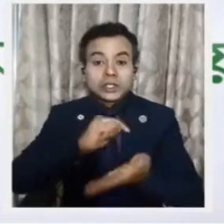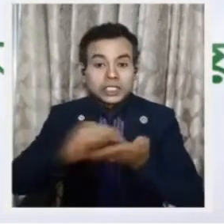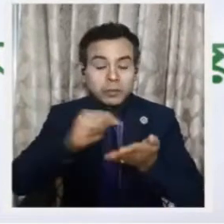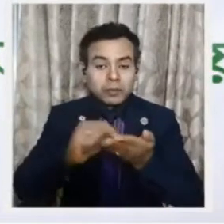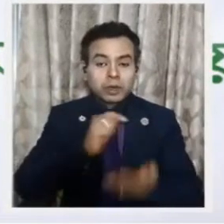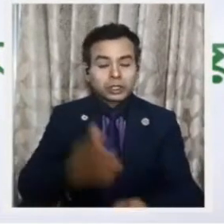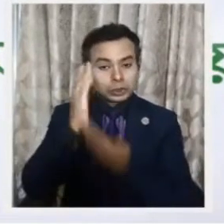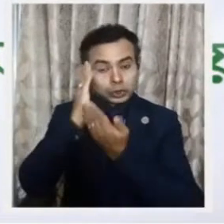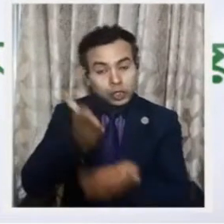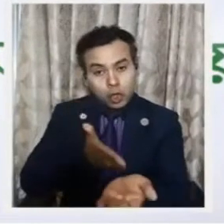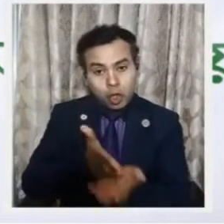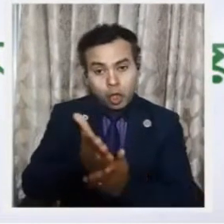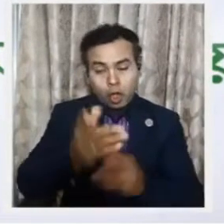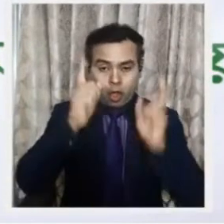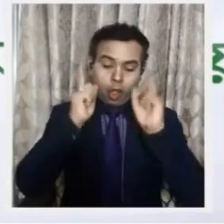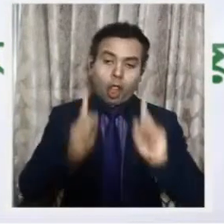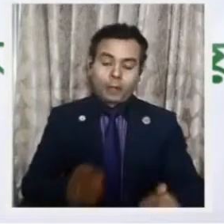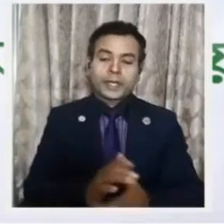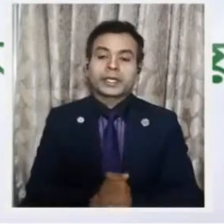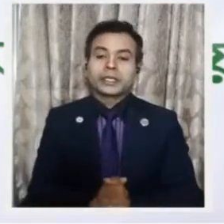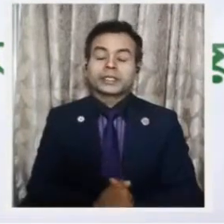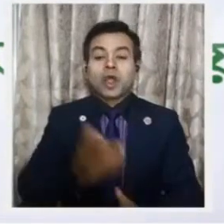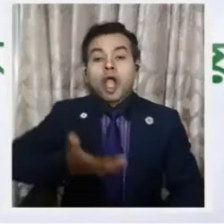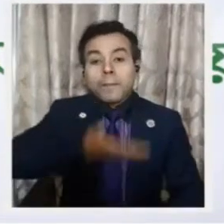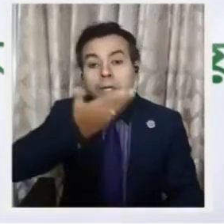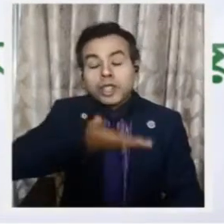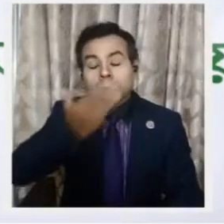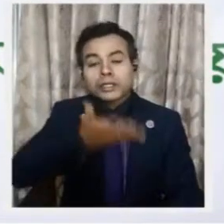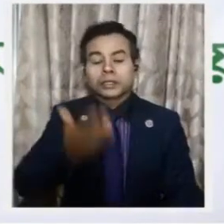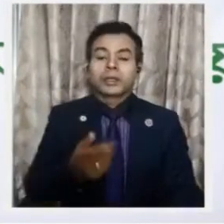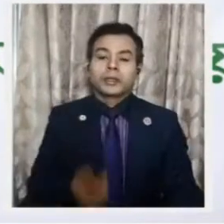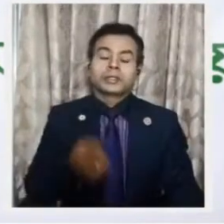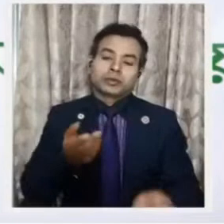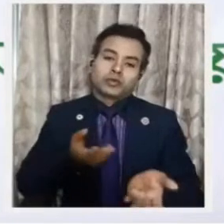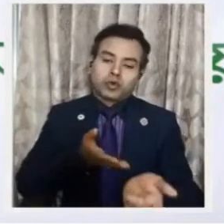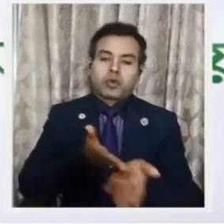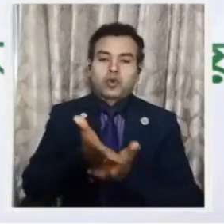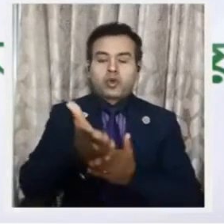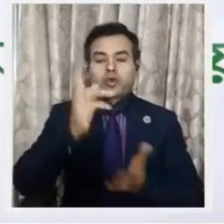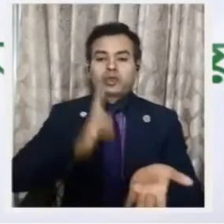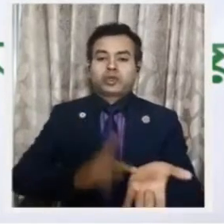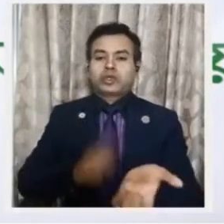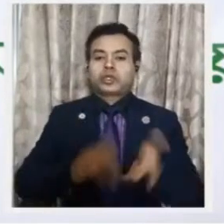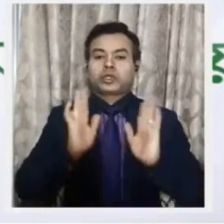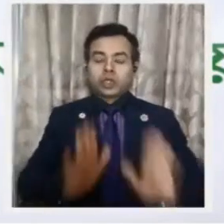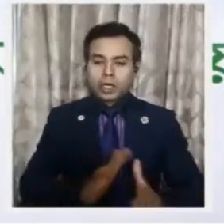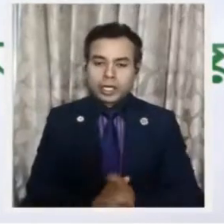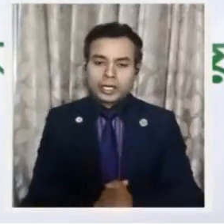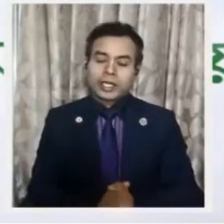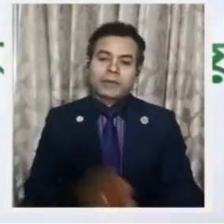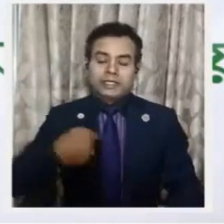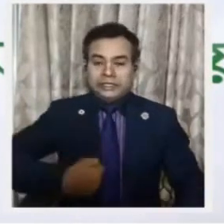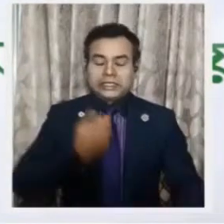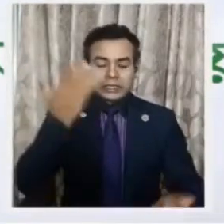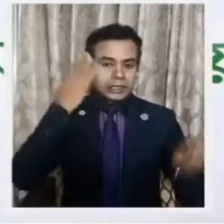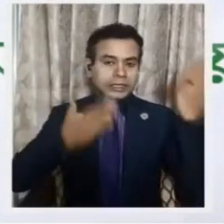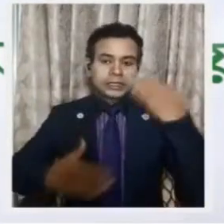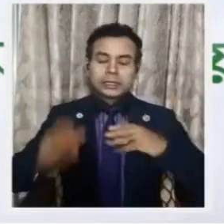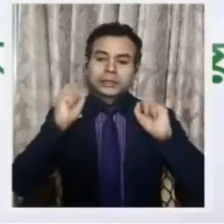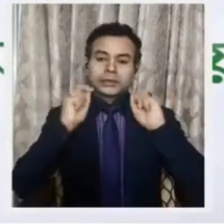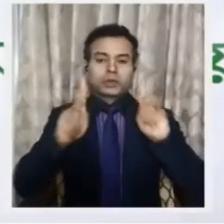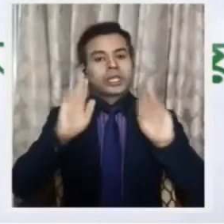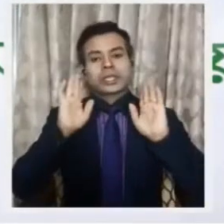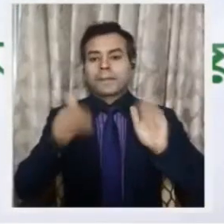করোনা মোকাবেলার জন্য এই তিনটি পদ্ধতি সমানভাবে প্রয়োজনীয় এবং গুরুত্বপূর্ণ। এটা